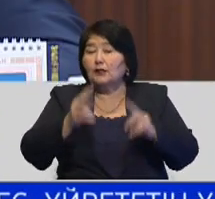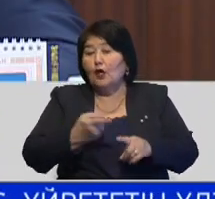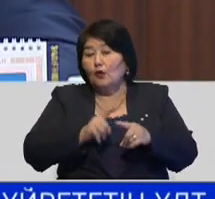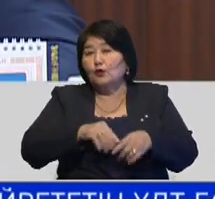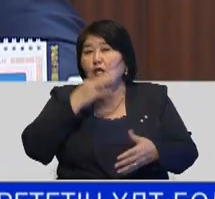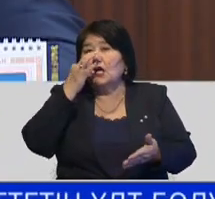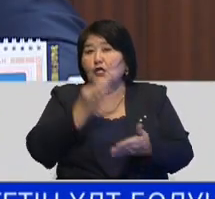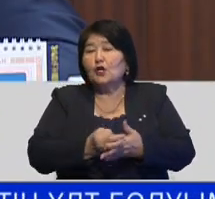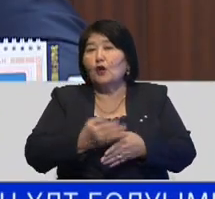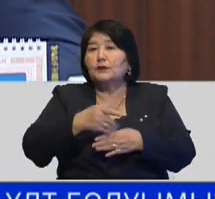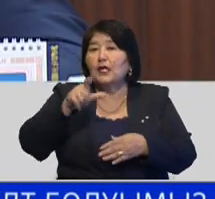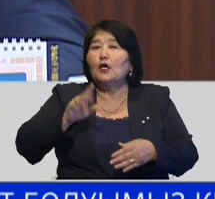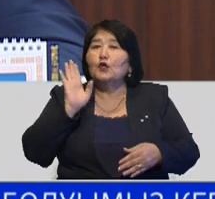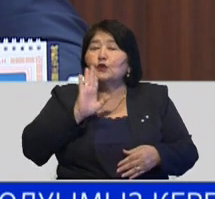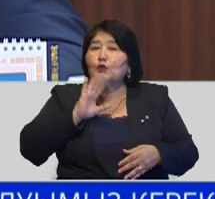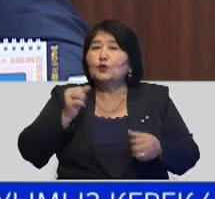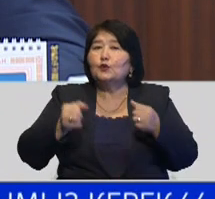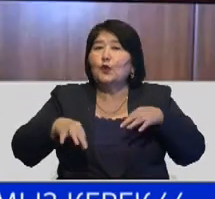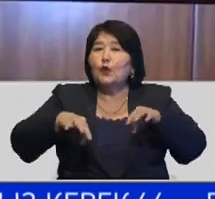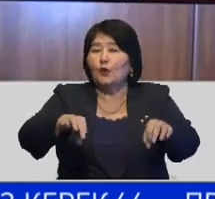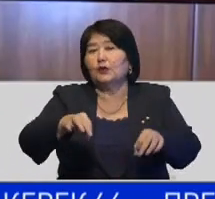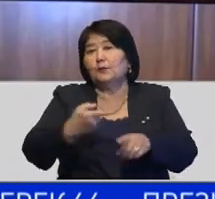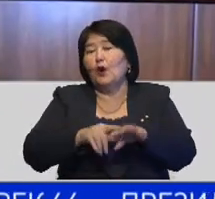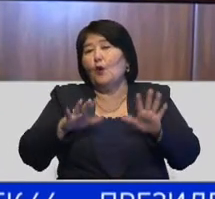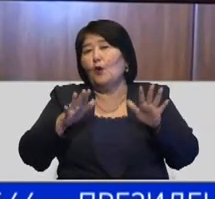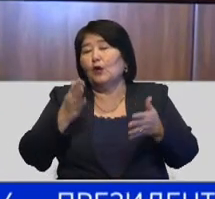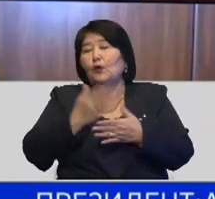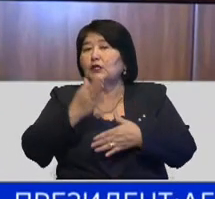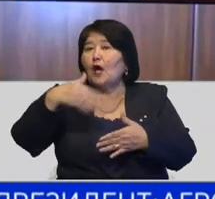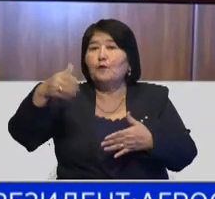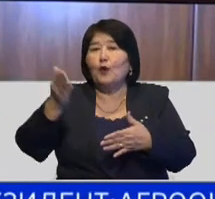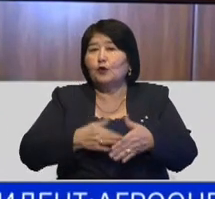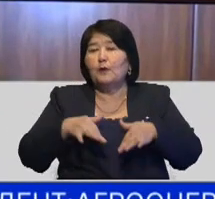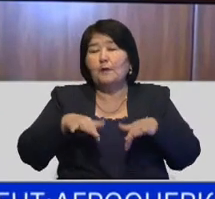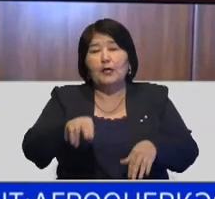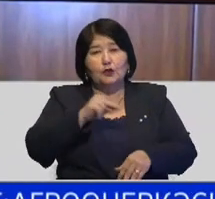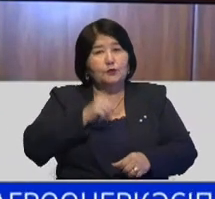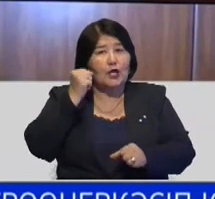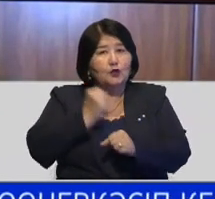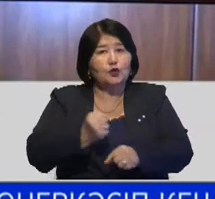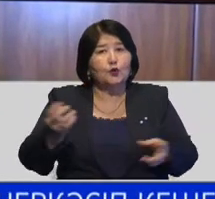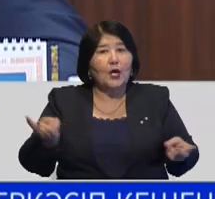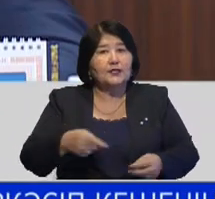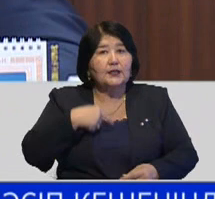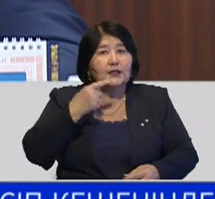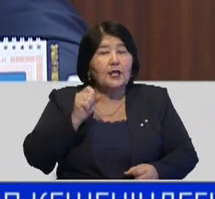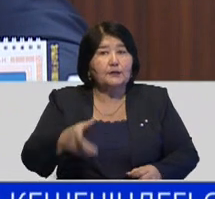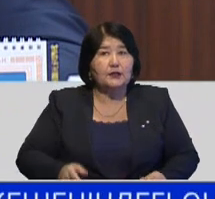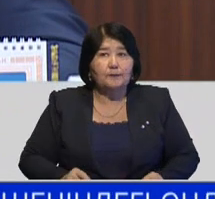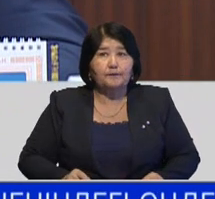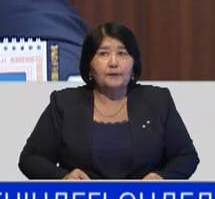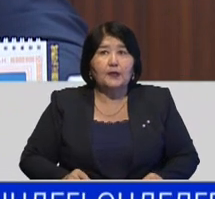ретте жауапты сала басшыларына су көлігін пайдалануда оқыс оқиғаны болдырмау бағытындағы жұмыстарды күшейту қажеттігін тапсырды.